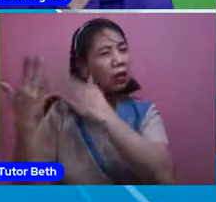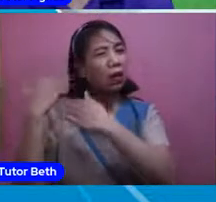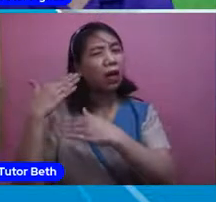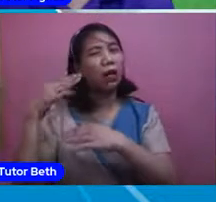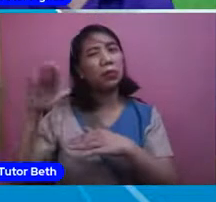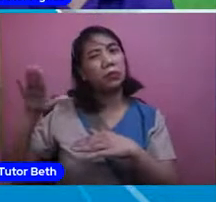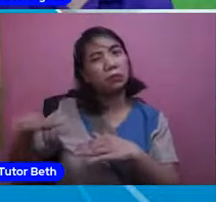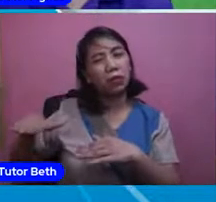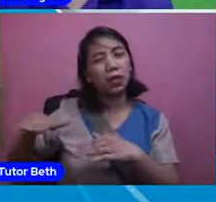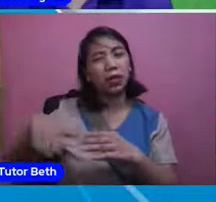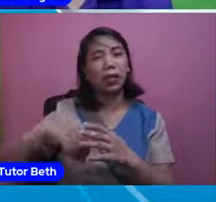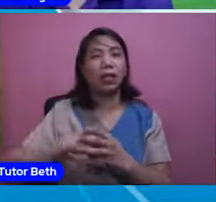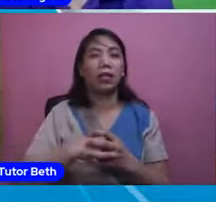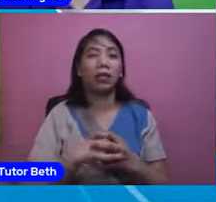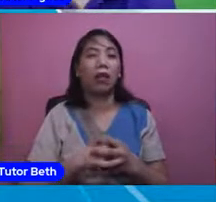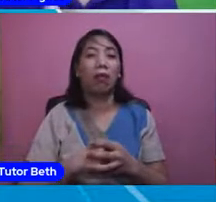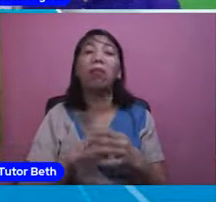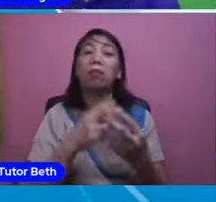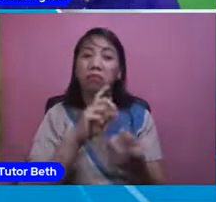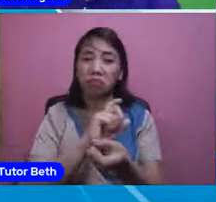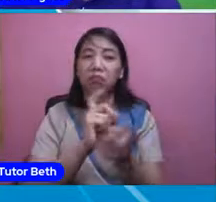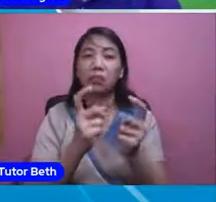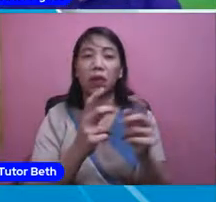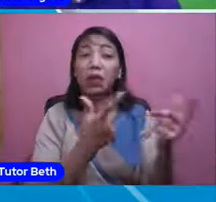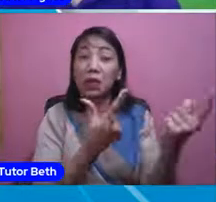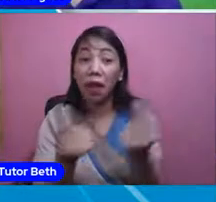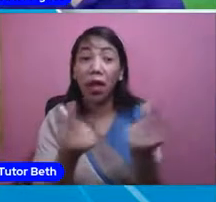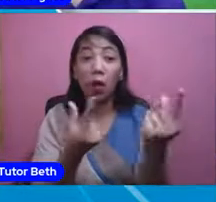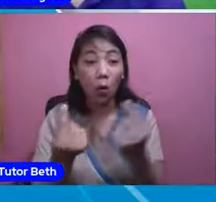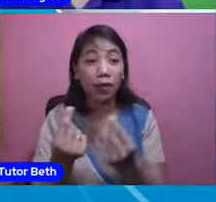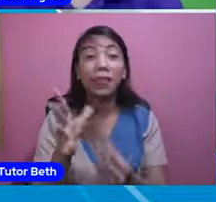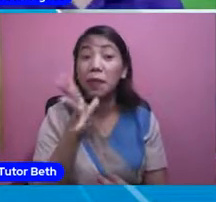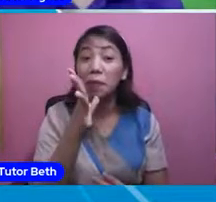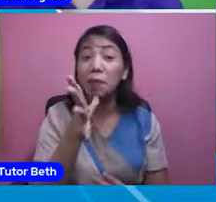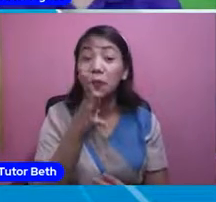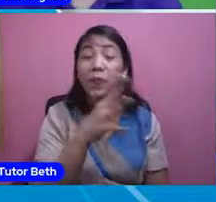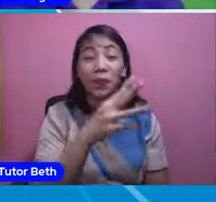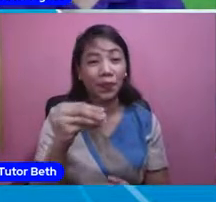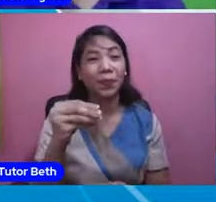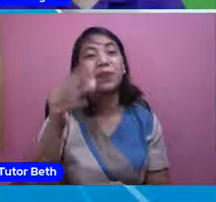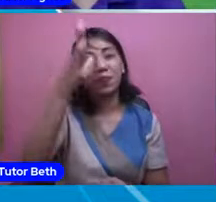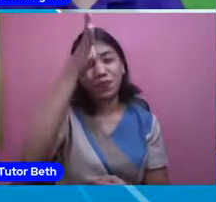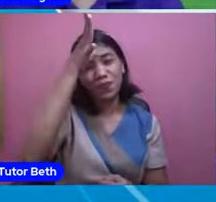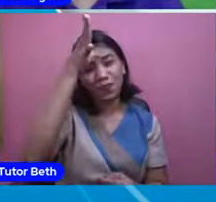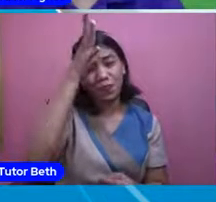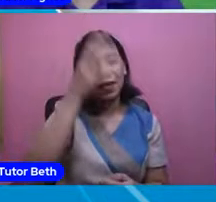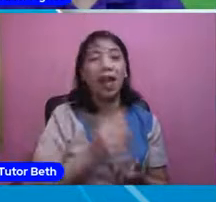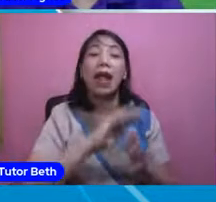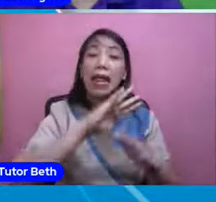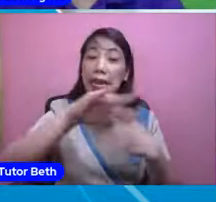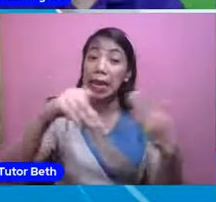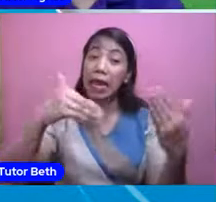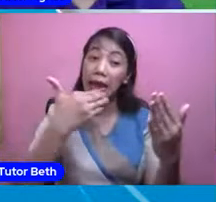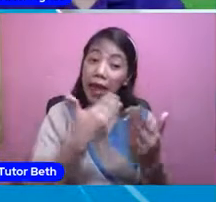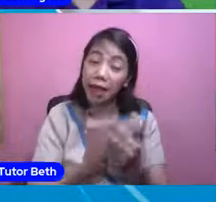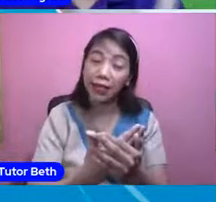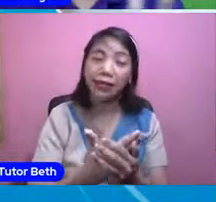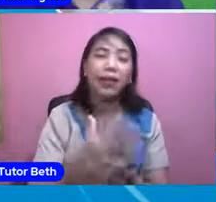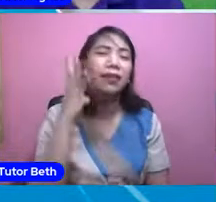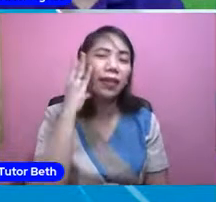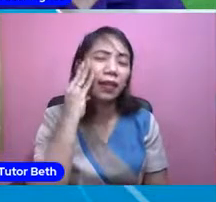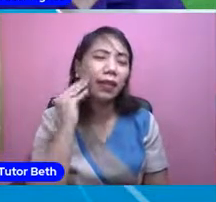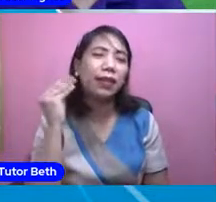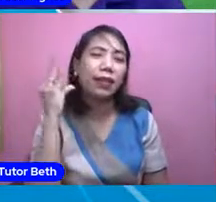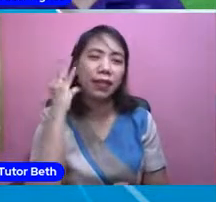ginagawarin nila yan noon. So, ibig sabihin, lahat ng nararanasan nyo ngayon sa buhay nyo ay